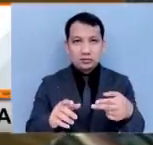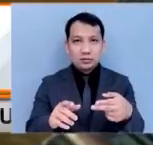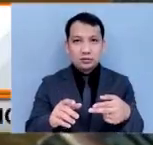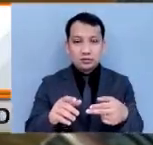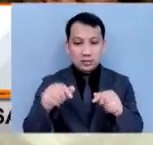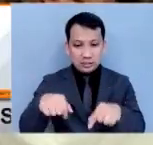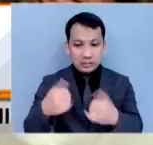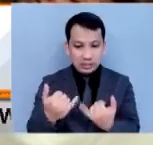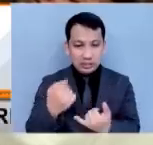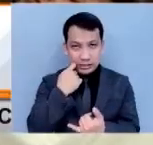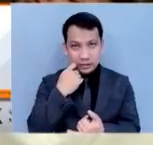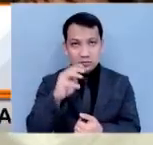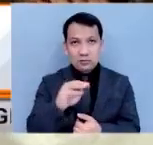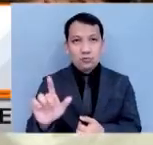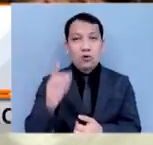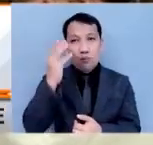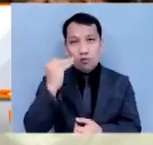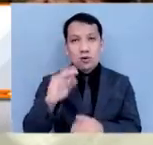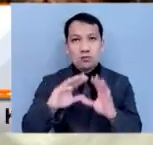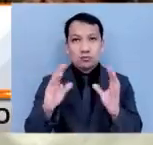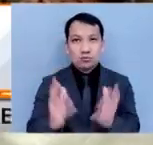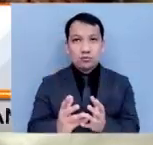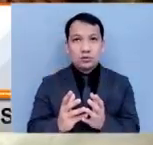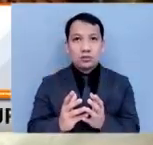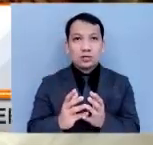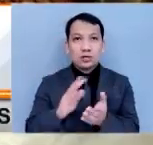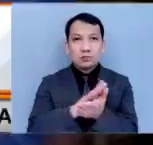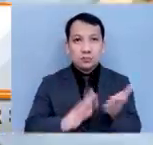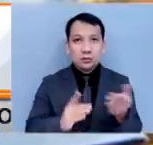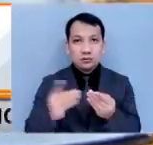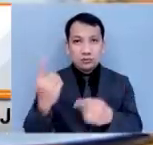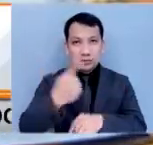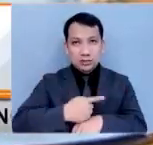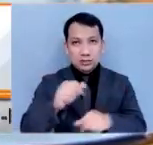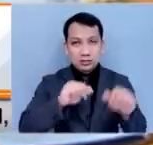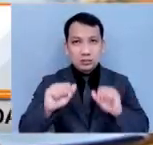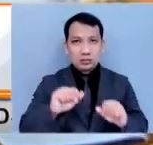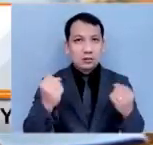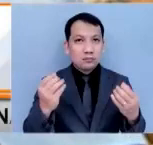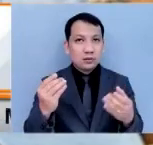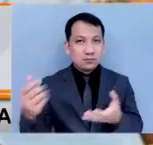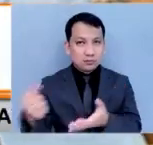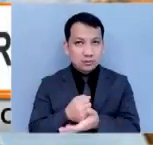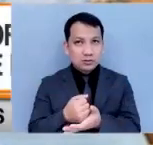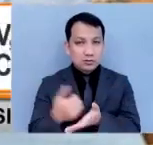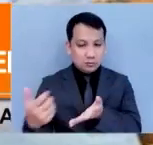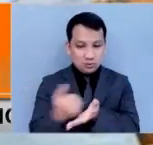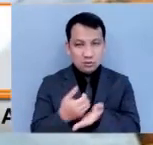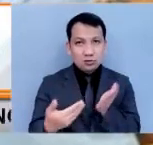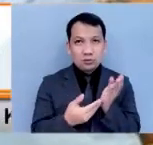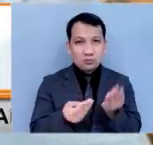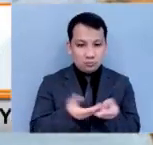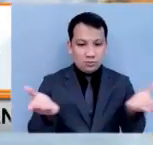ngayong araw. Para pa rin yan sa World Blood Donor Day activity. Mas marami tayong nakuha, mas marami tayong mabibigyan